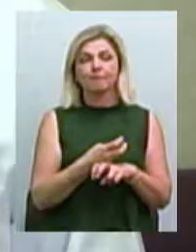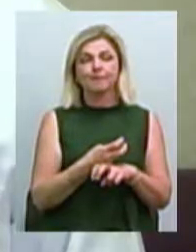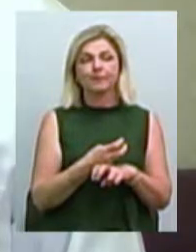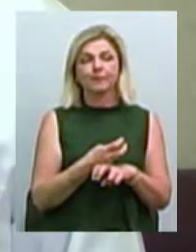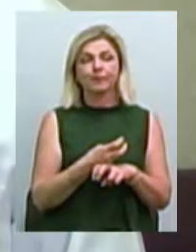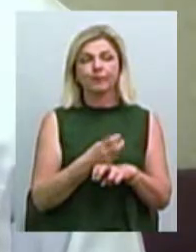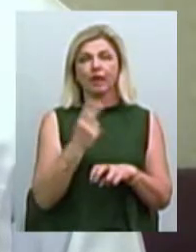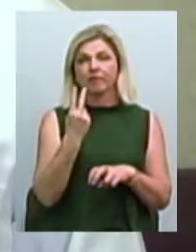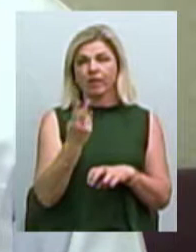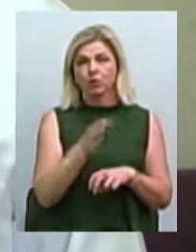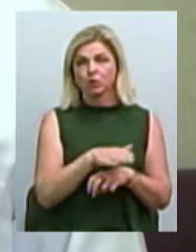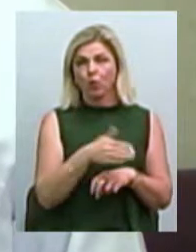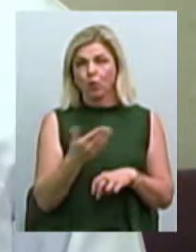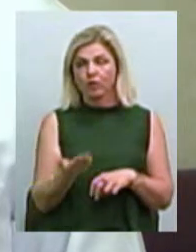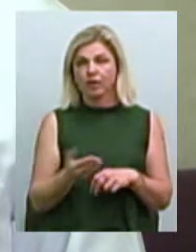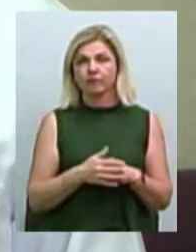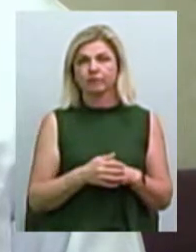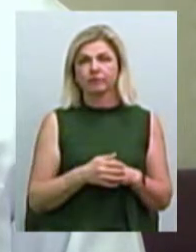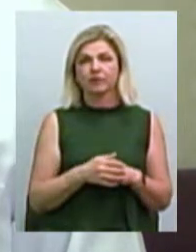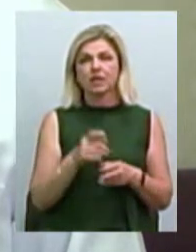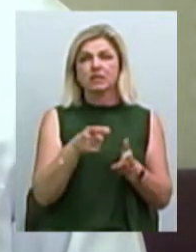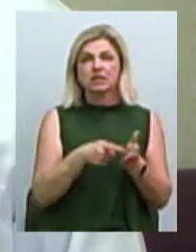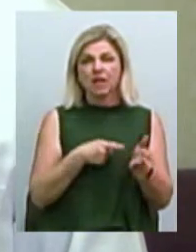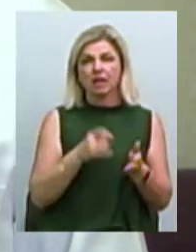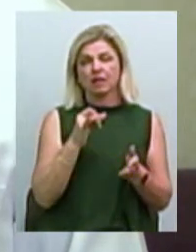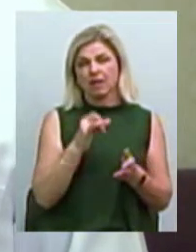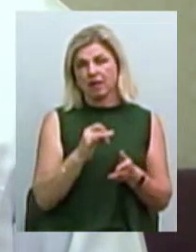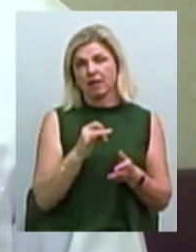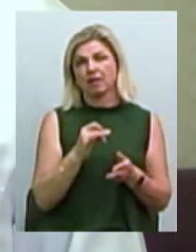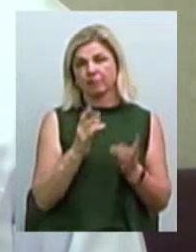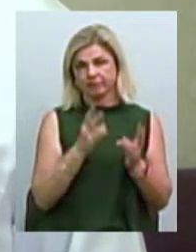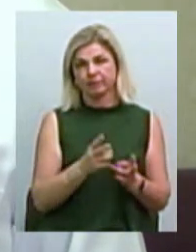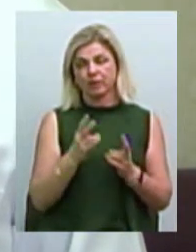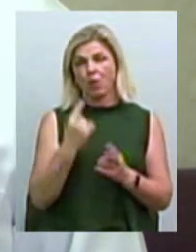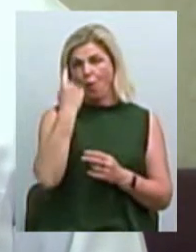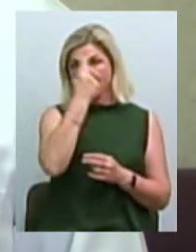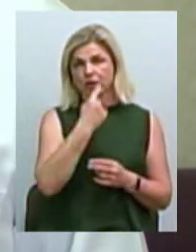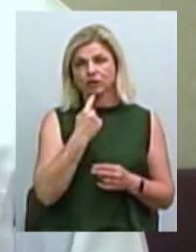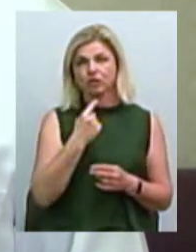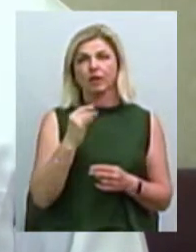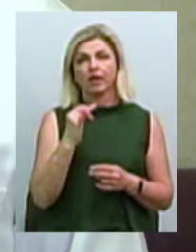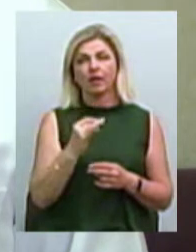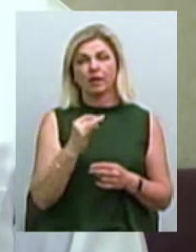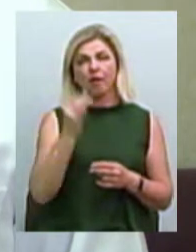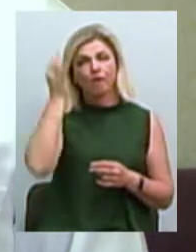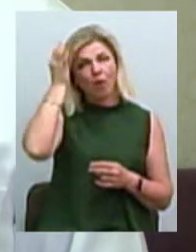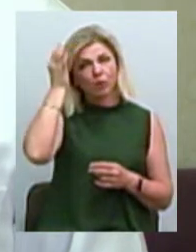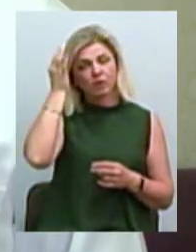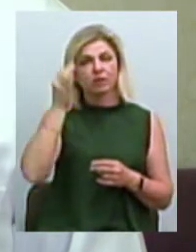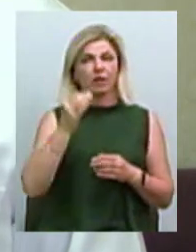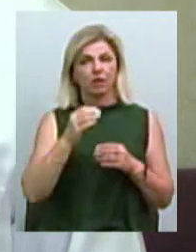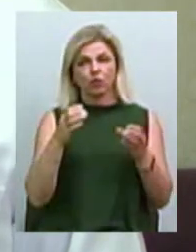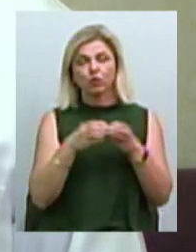з обох сторін, всадний та забиття обличчя та волосистої ділянки